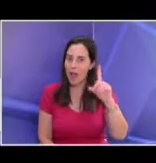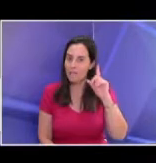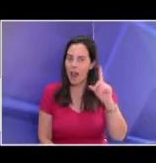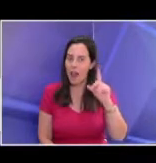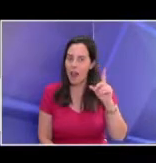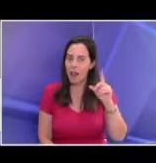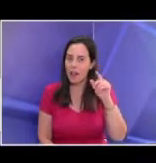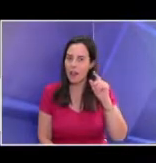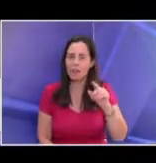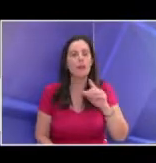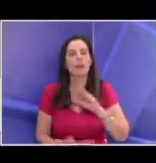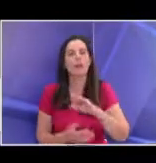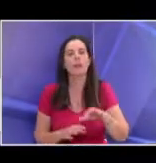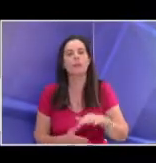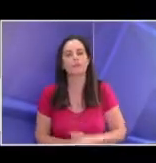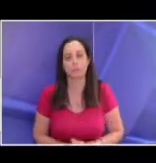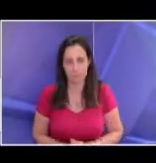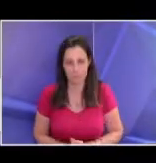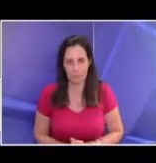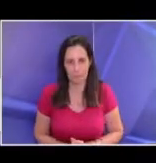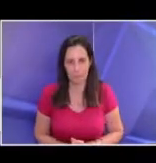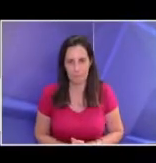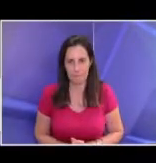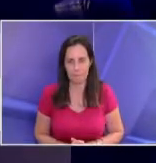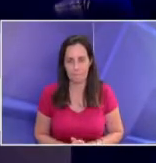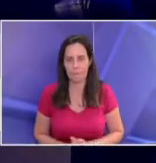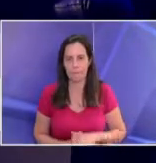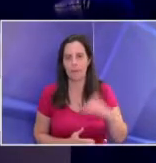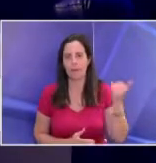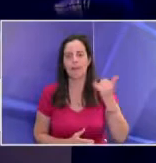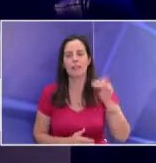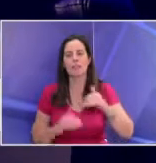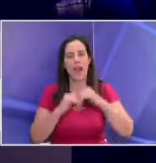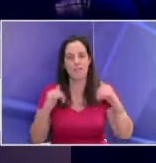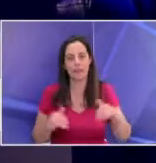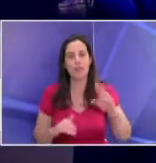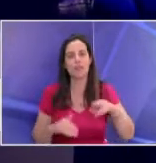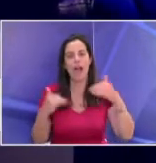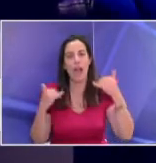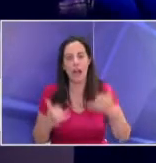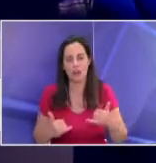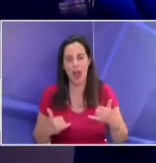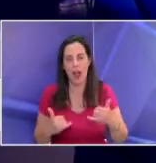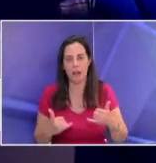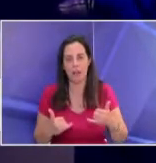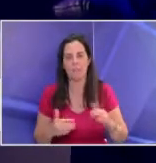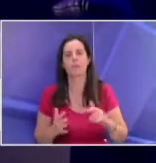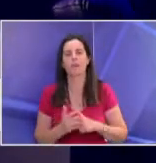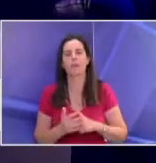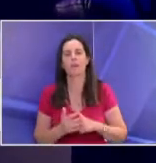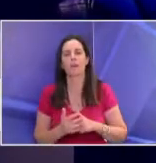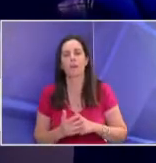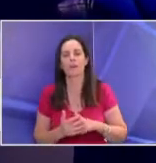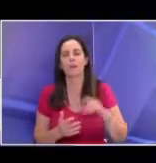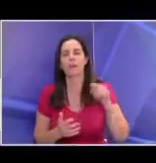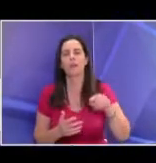ובנו. מצאו שם צעיר מהזה. תמיד זה יש איזה דרגת הפרדה. אבל תראה, יש עכשיו דאבוס של המדבר. בדיוק. זה